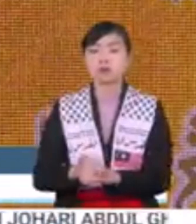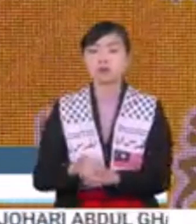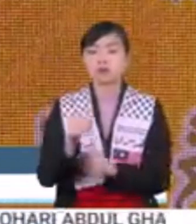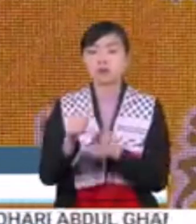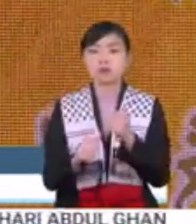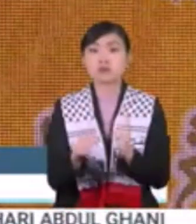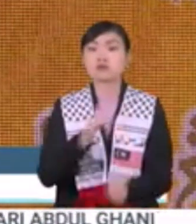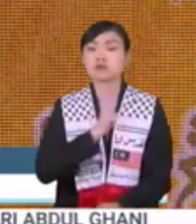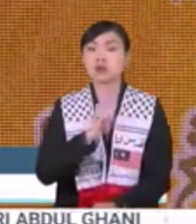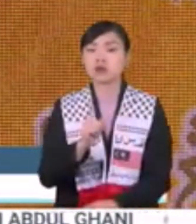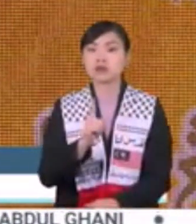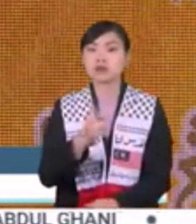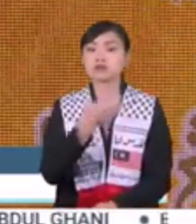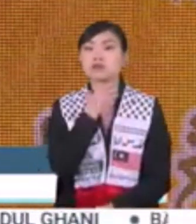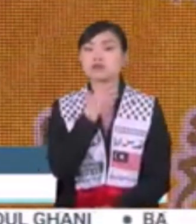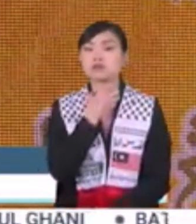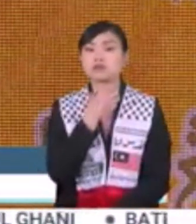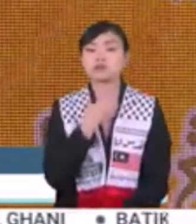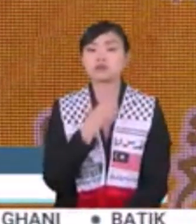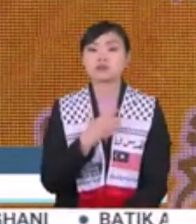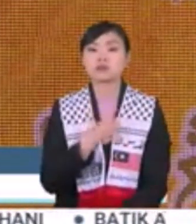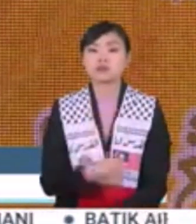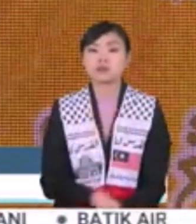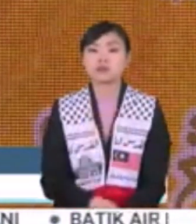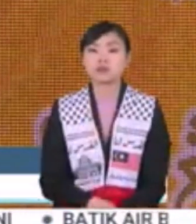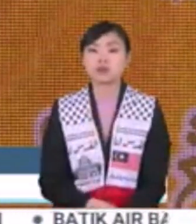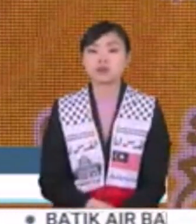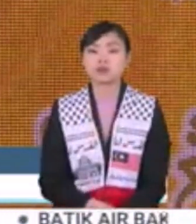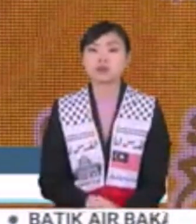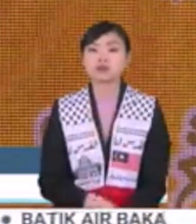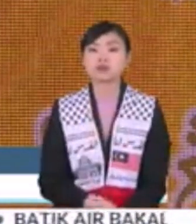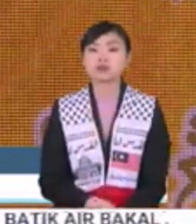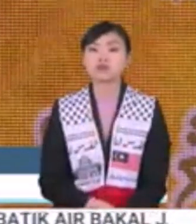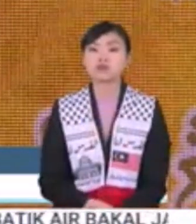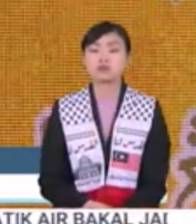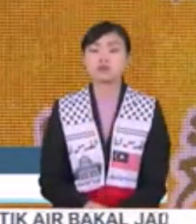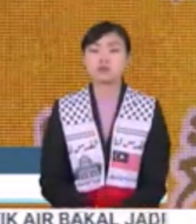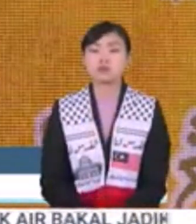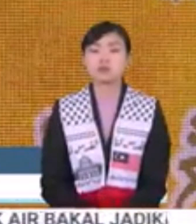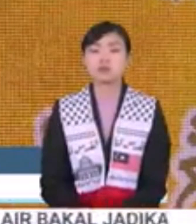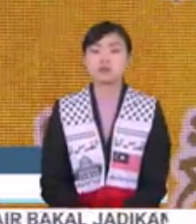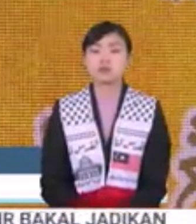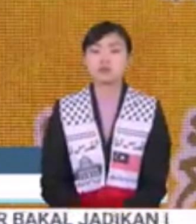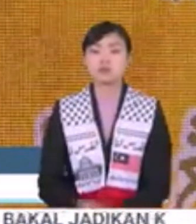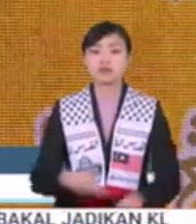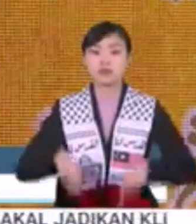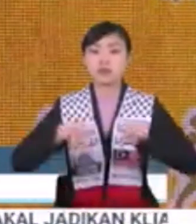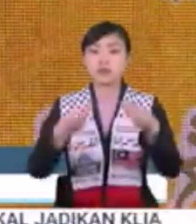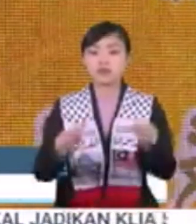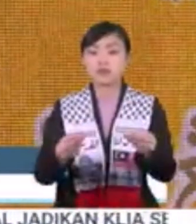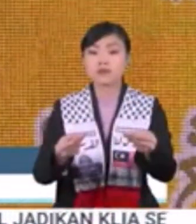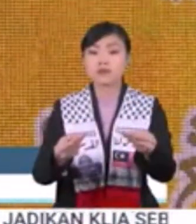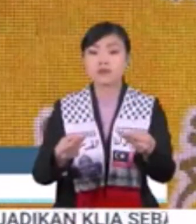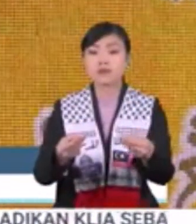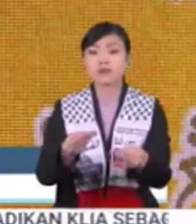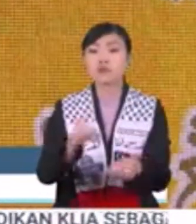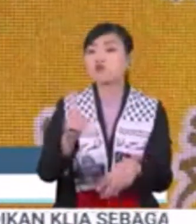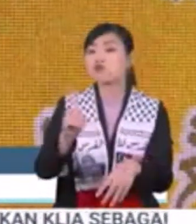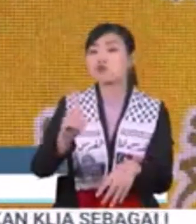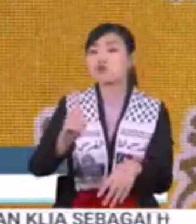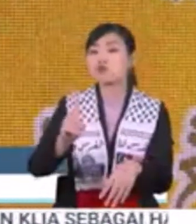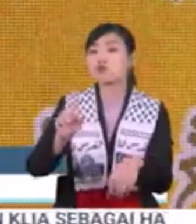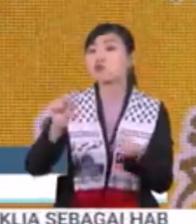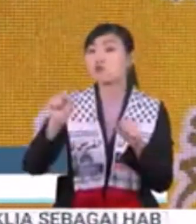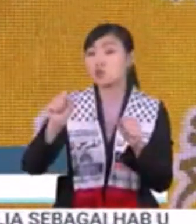Islam Perak 2004 yang membolehkan mana-mana orang yang